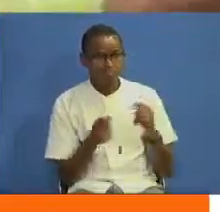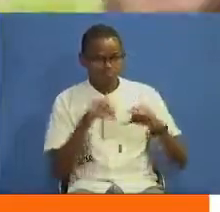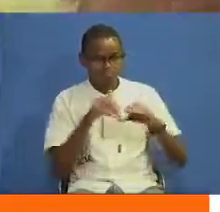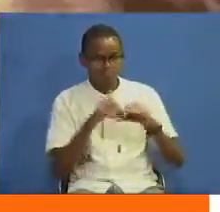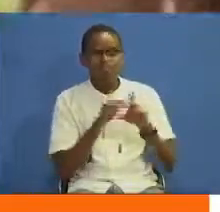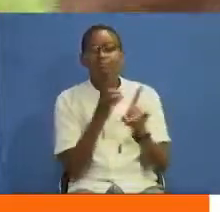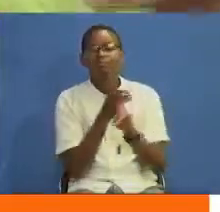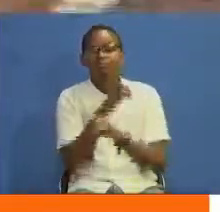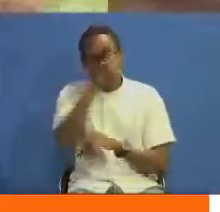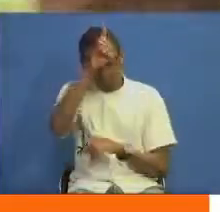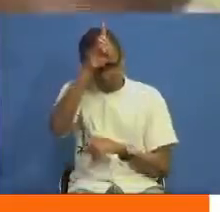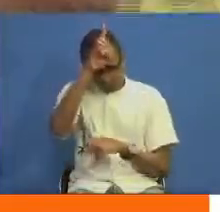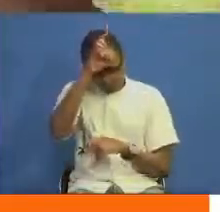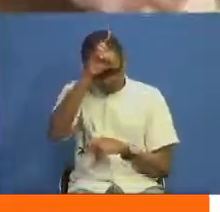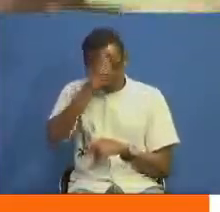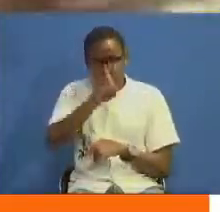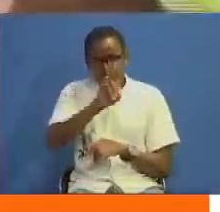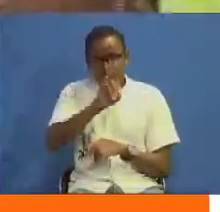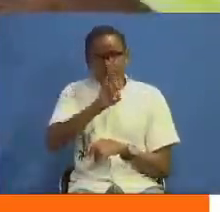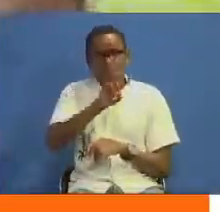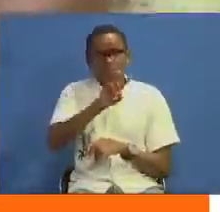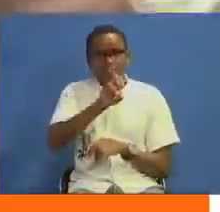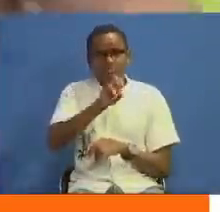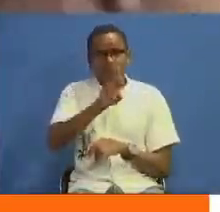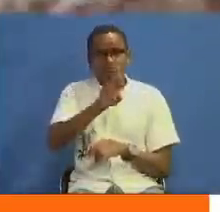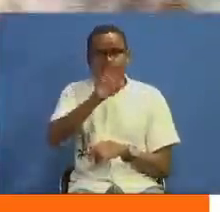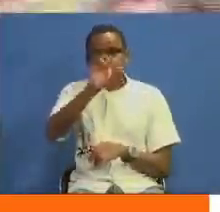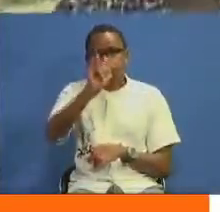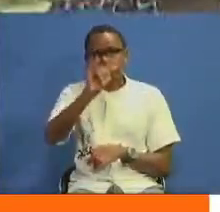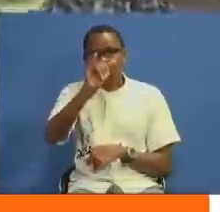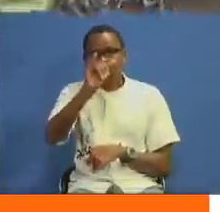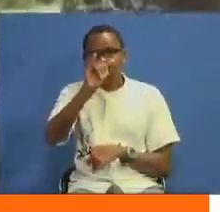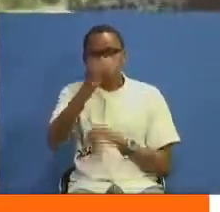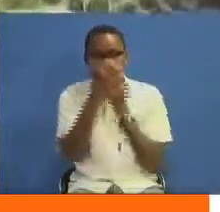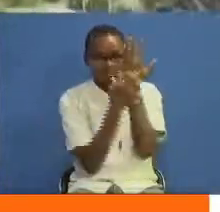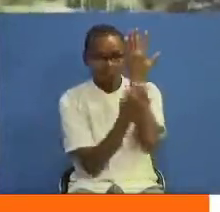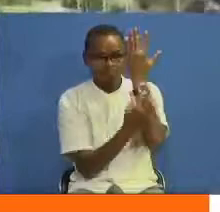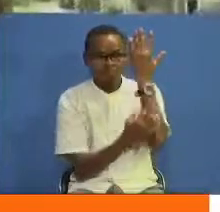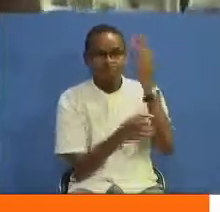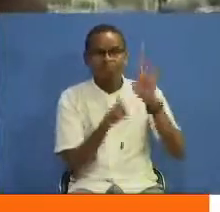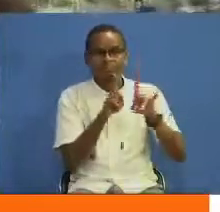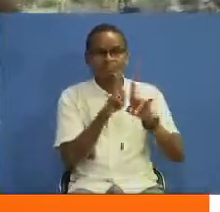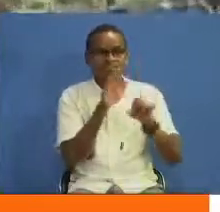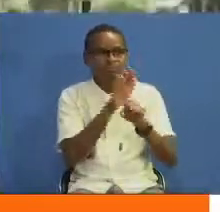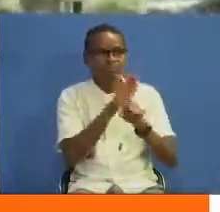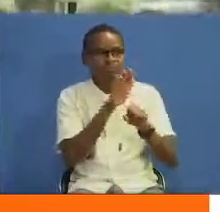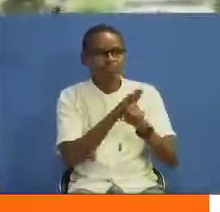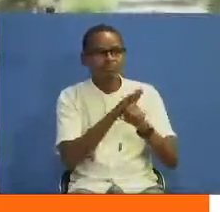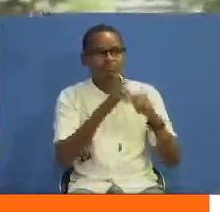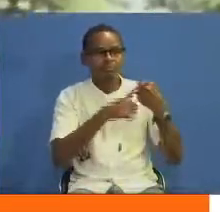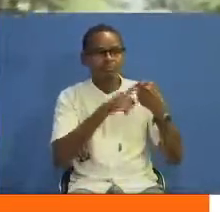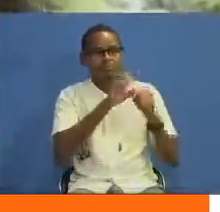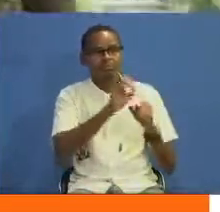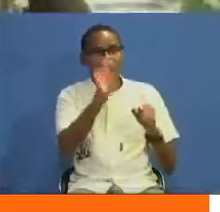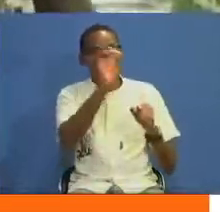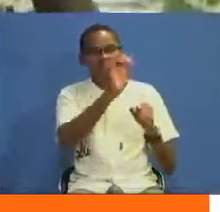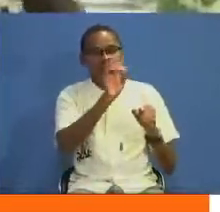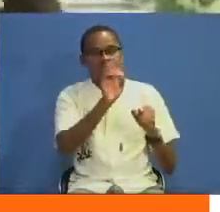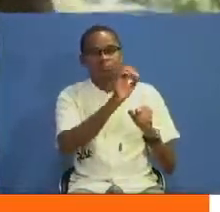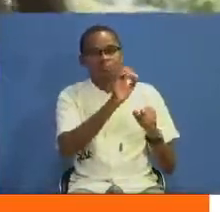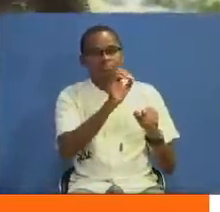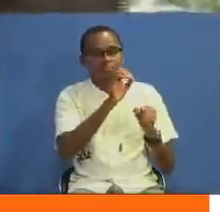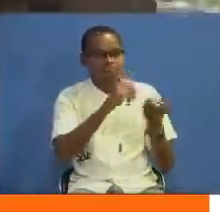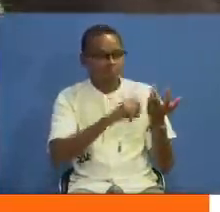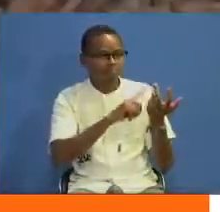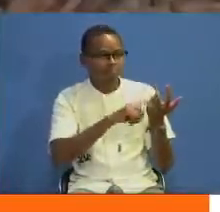maeneo ya vijijini ya Ivory Coast, ambako kiwango cha umaskini katika sekta ya kilimo ni kiasi cha 60% kwa mujibu wa